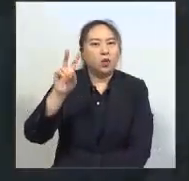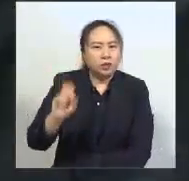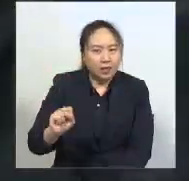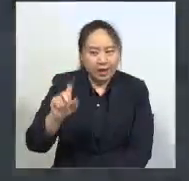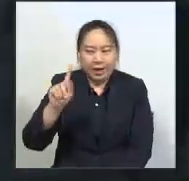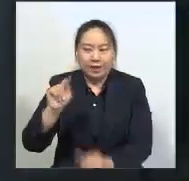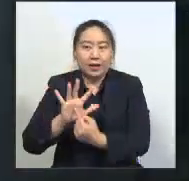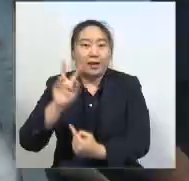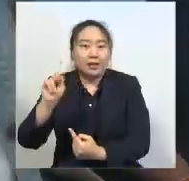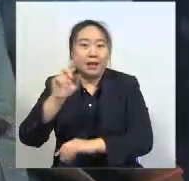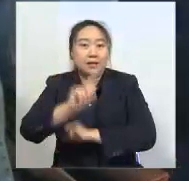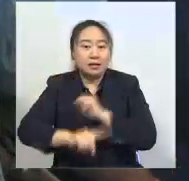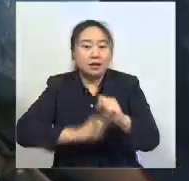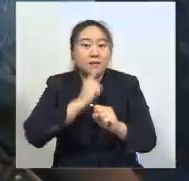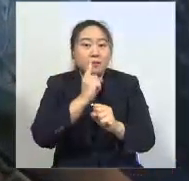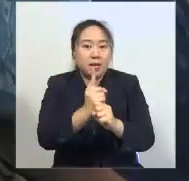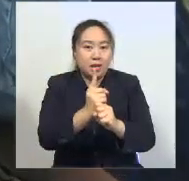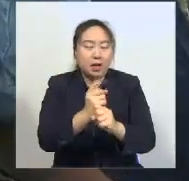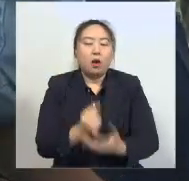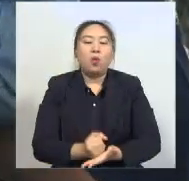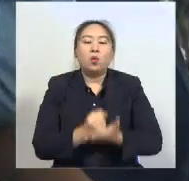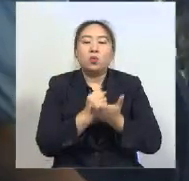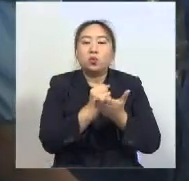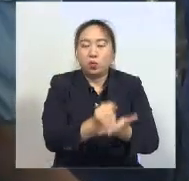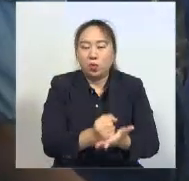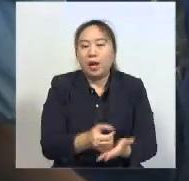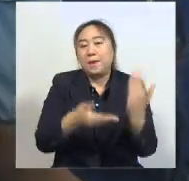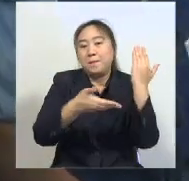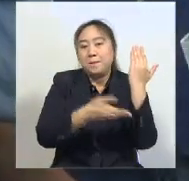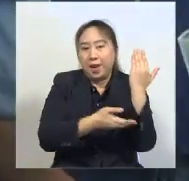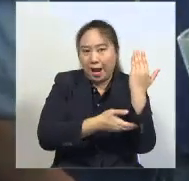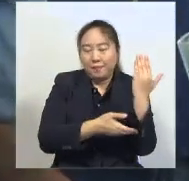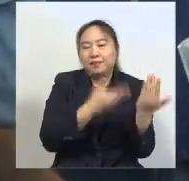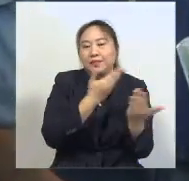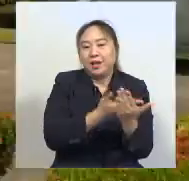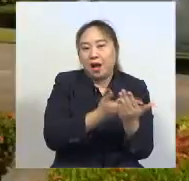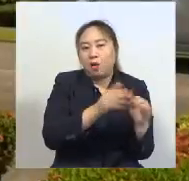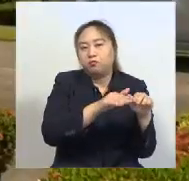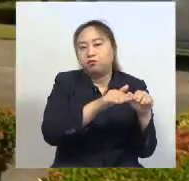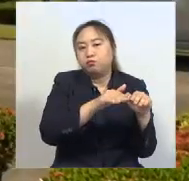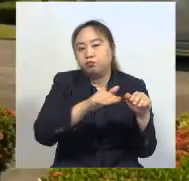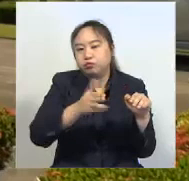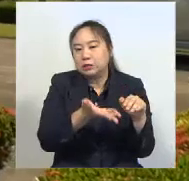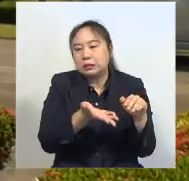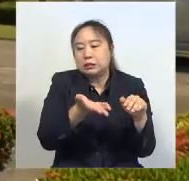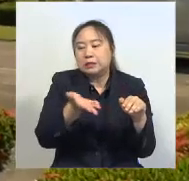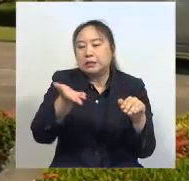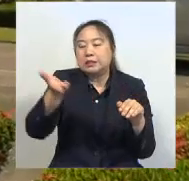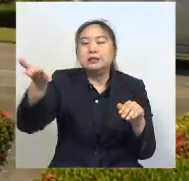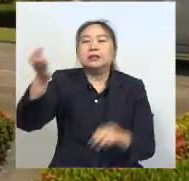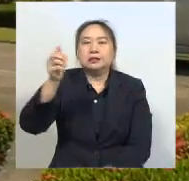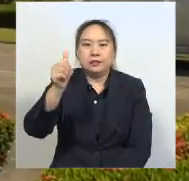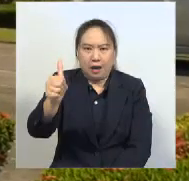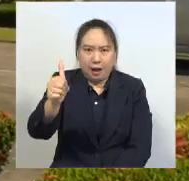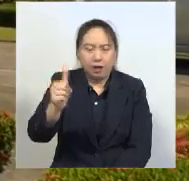ต่อปีค่ะซึ่งก็จะสามารถช่วยสร้างเสถียรภาพราคาปาล์มน้ำมันทำให้มีราคาสูงขึ้นรวมทั้ง